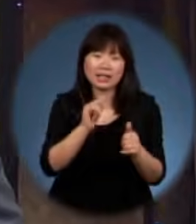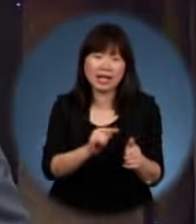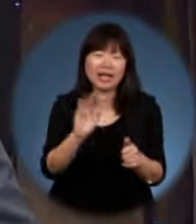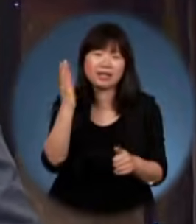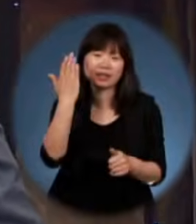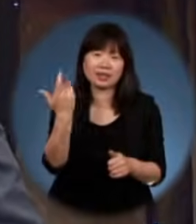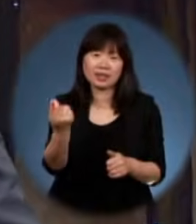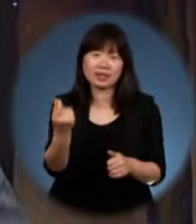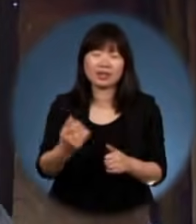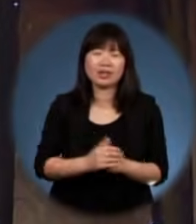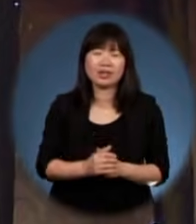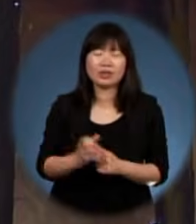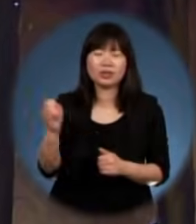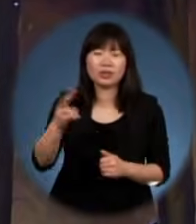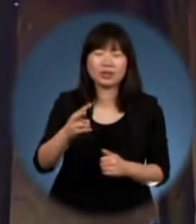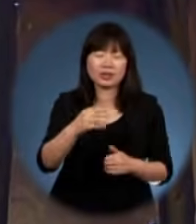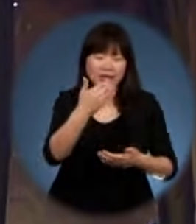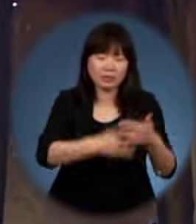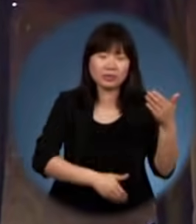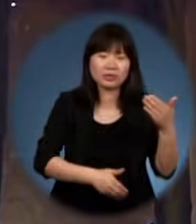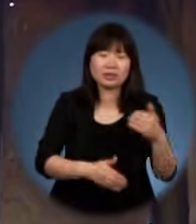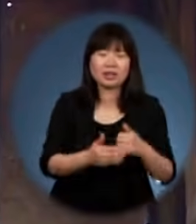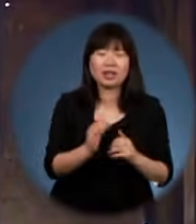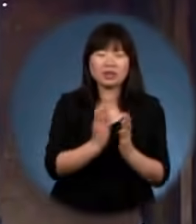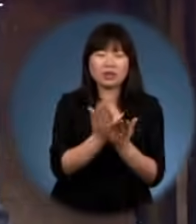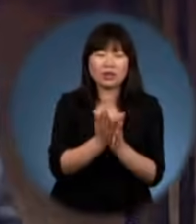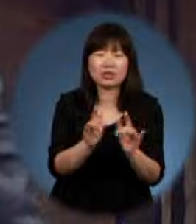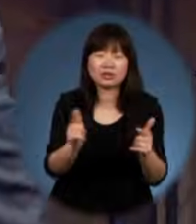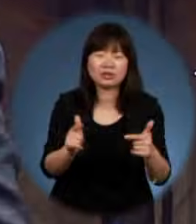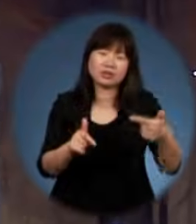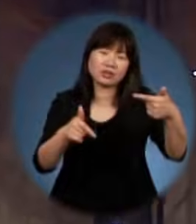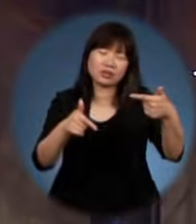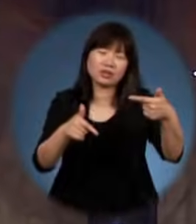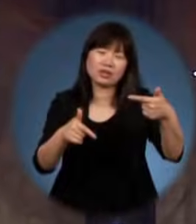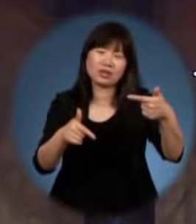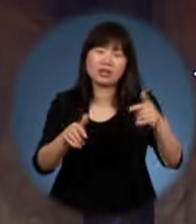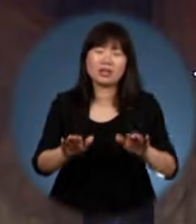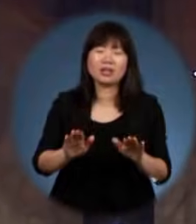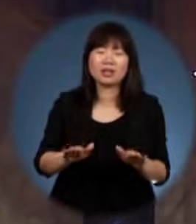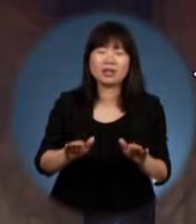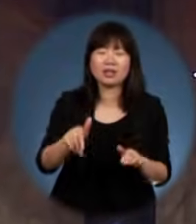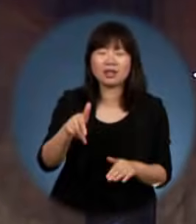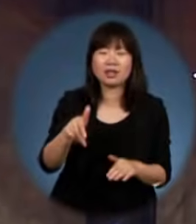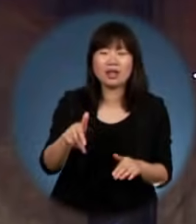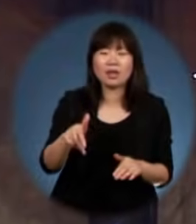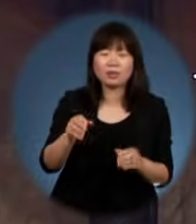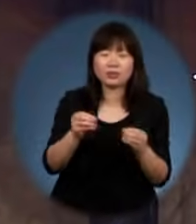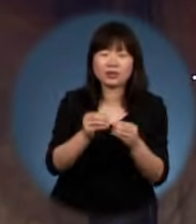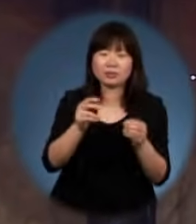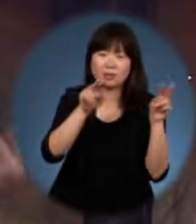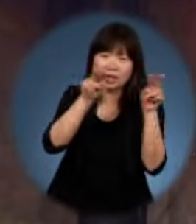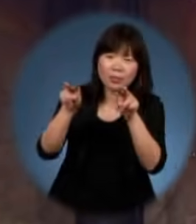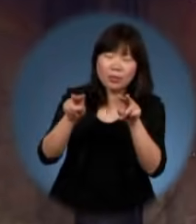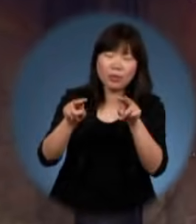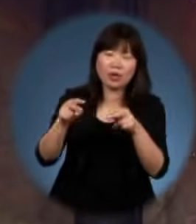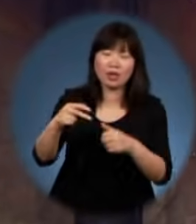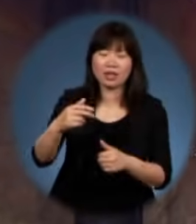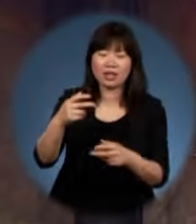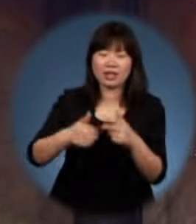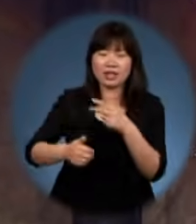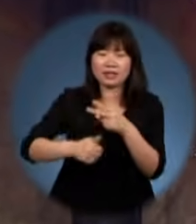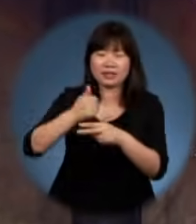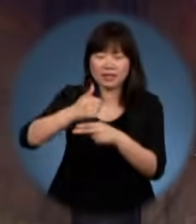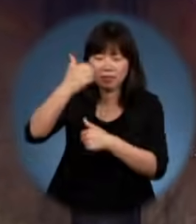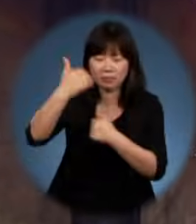한다는 것이죠 그죠 그리고 나머지 여러가지 6개의 경문을 돌아보고 신타 받고 내려가게 된